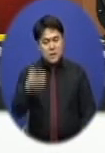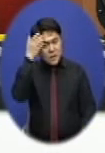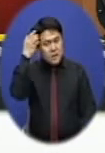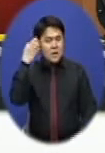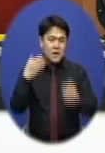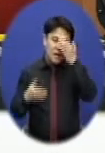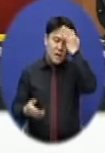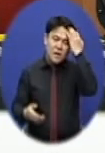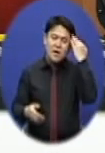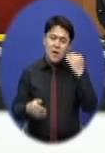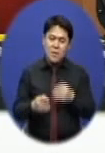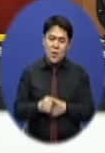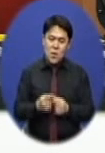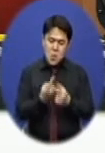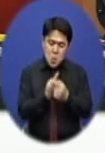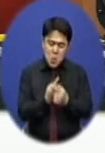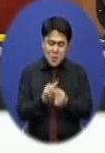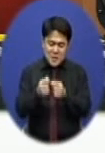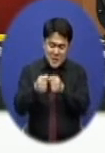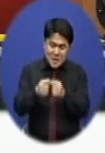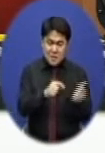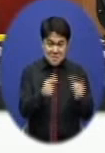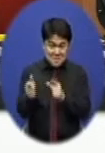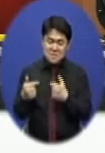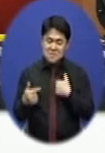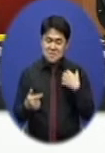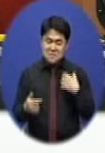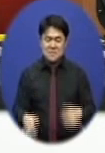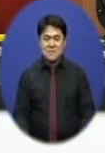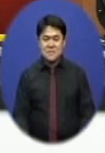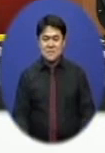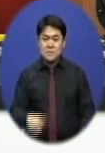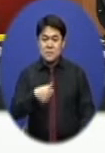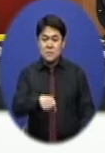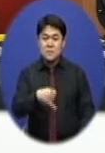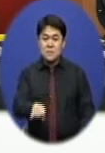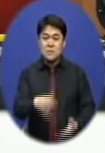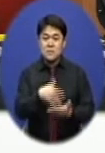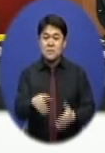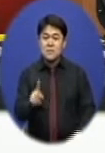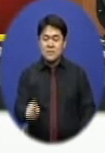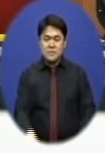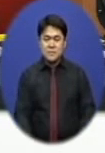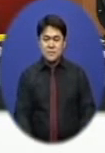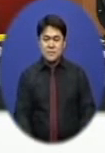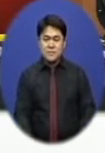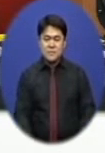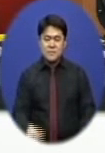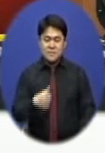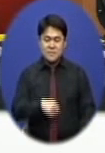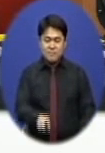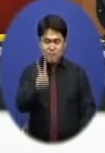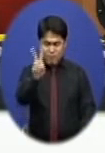고추나 참깨나 그런 거 농사하고 있습니다. 아, 그렇군요. 네. 슬아의 네. 자녀는 어떻게 되시고요? 이남도